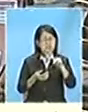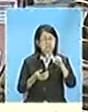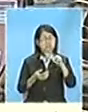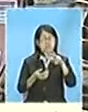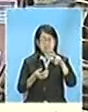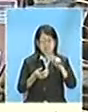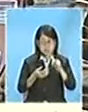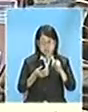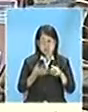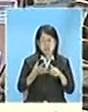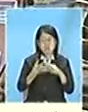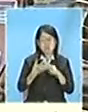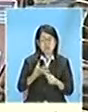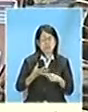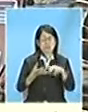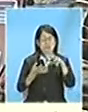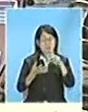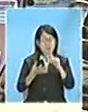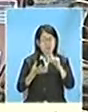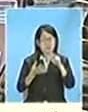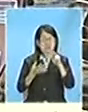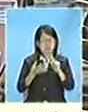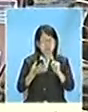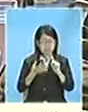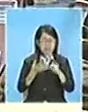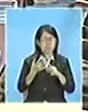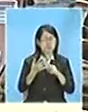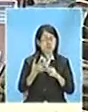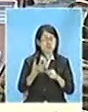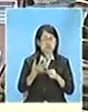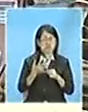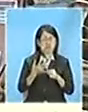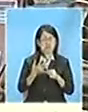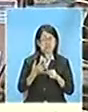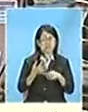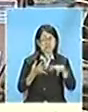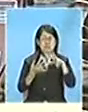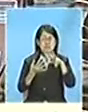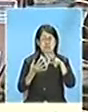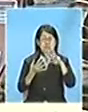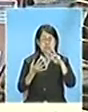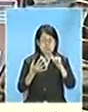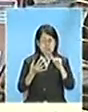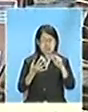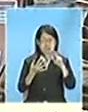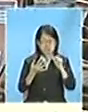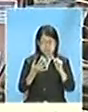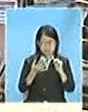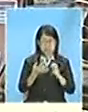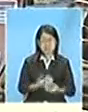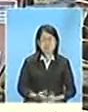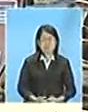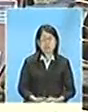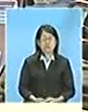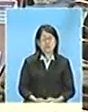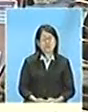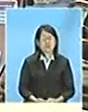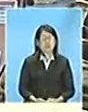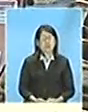ษ์นายมานพน้อยวานิชพลตำรวจโทมาโนดไกรวงศ์